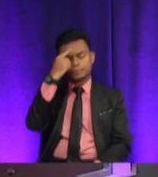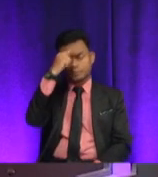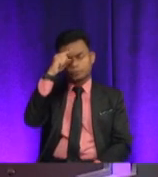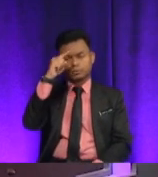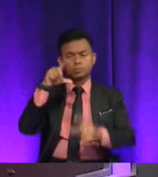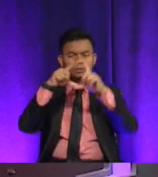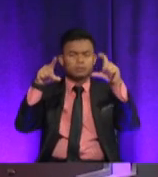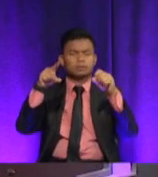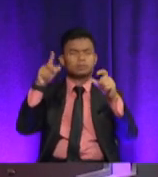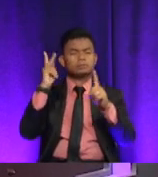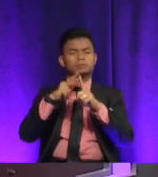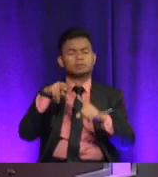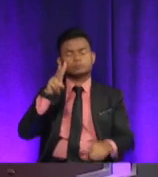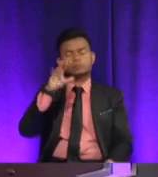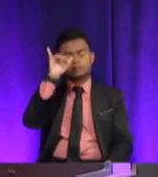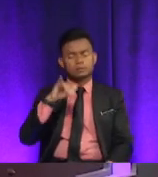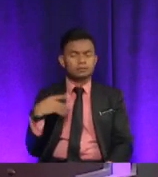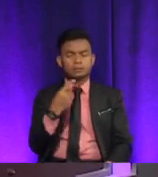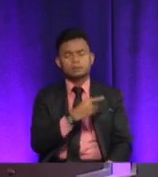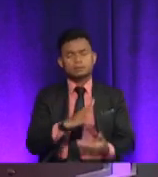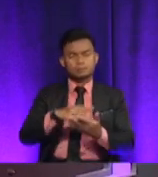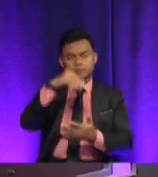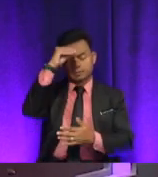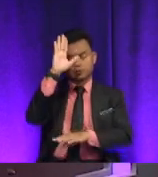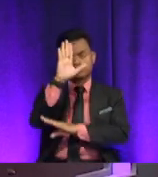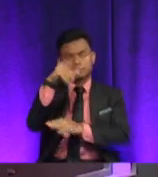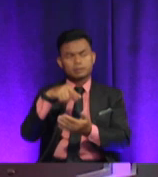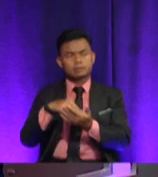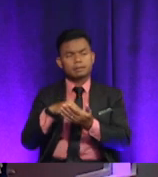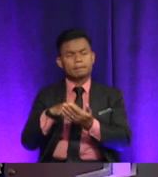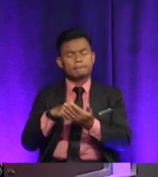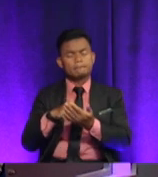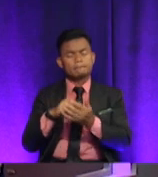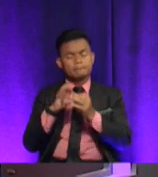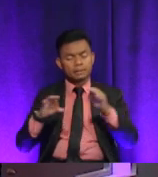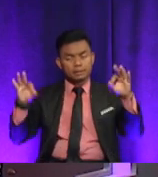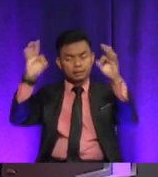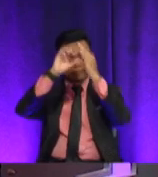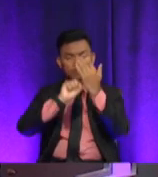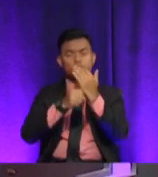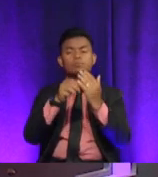yang kita keluarkan yang kita kupas pada petang ini persoalan pentingnya sumber air kepada manusia